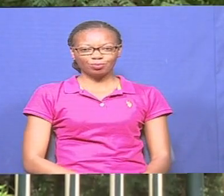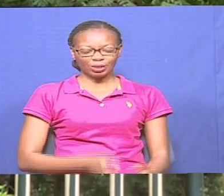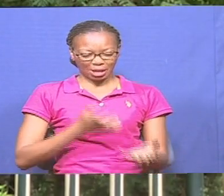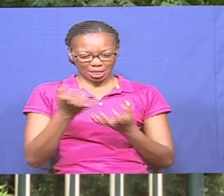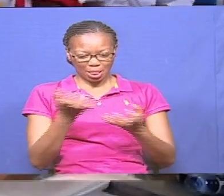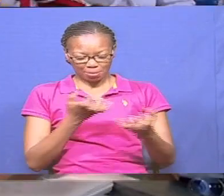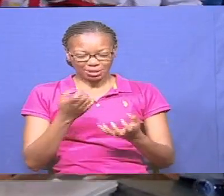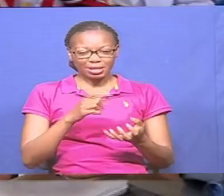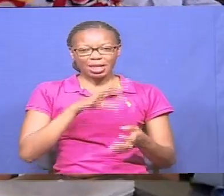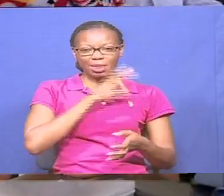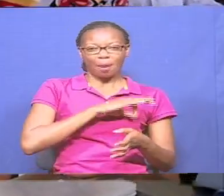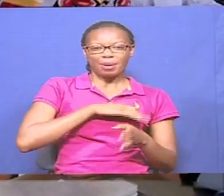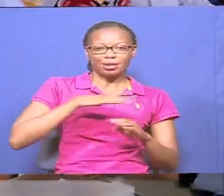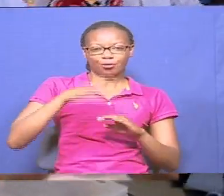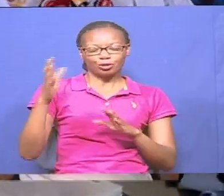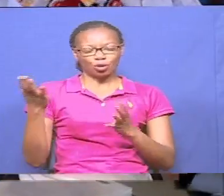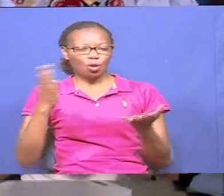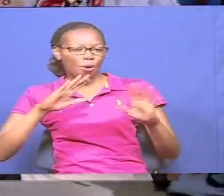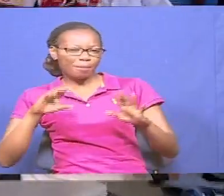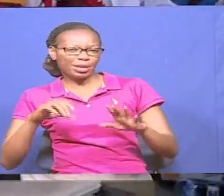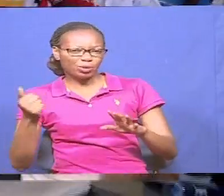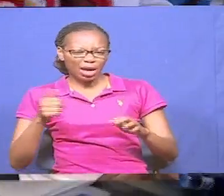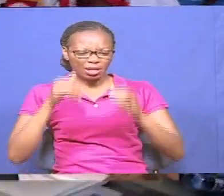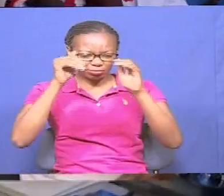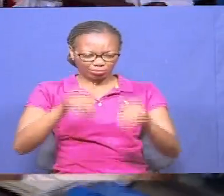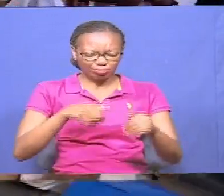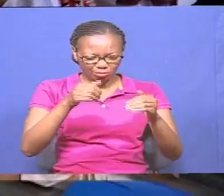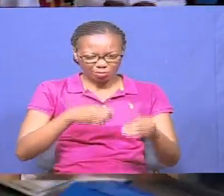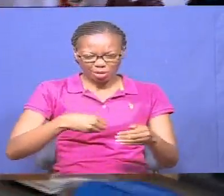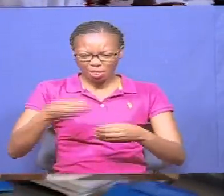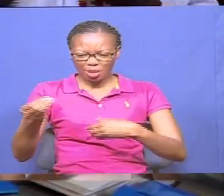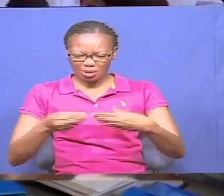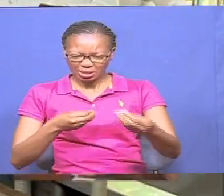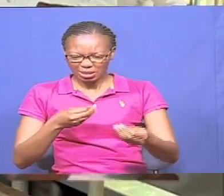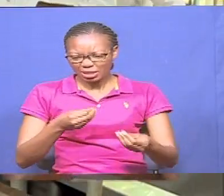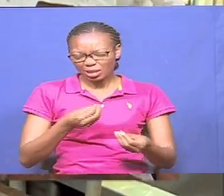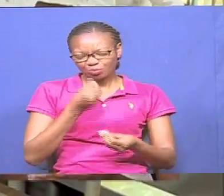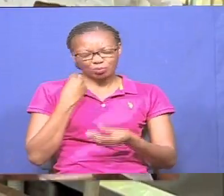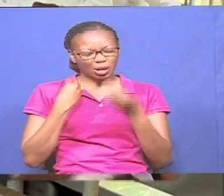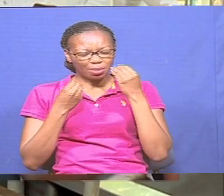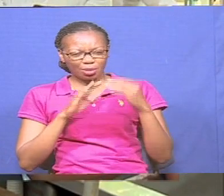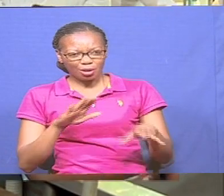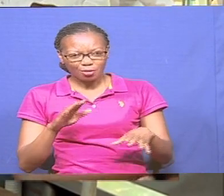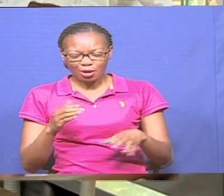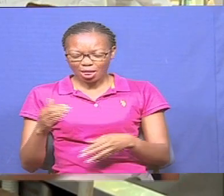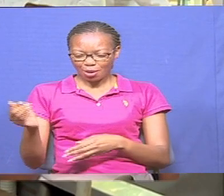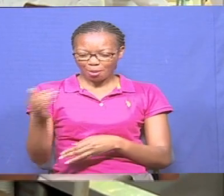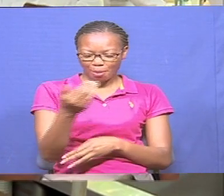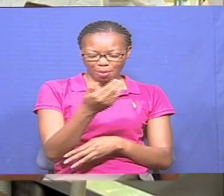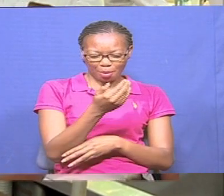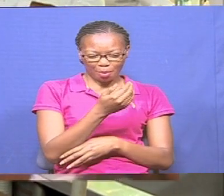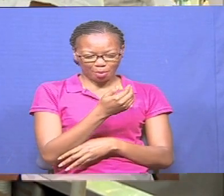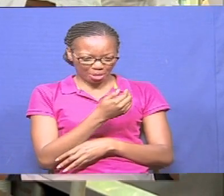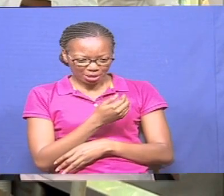ujione. Kilimo biashara ni chenye faida tele ikilinganishwa na kilimo cha tumbo tu. Baada ya kuvuna,